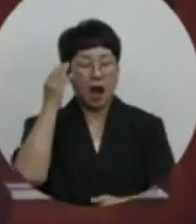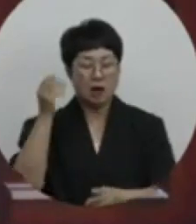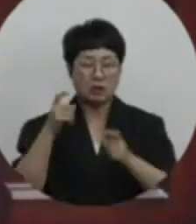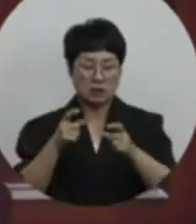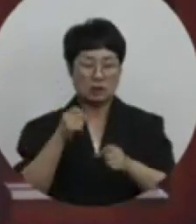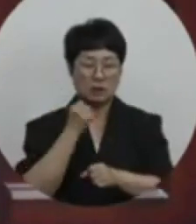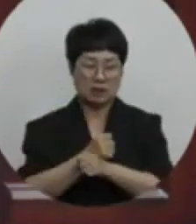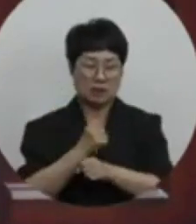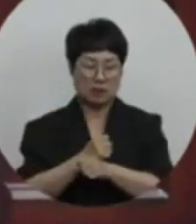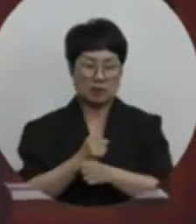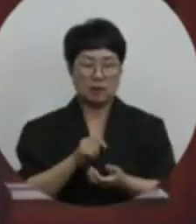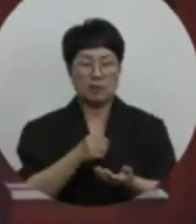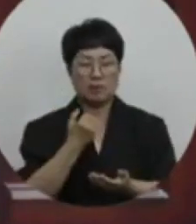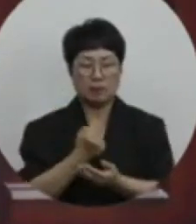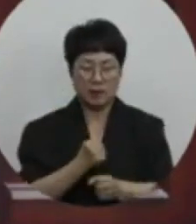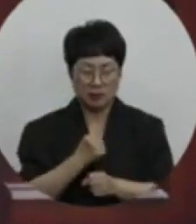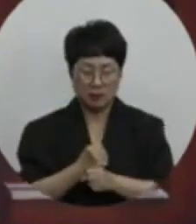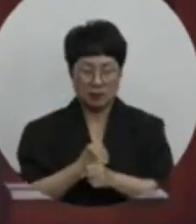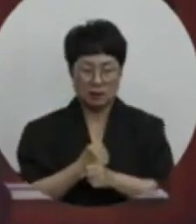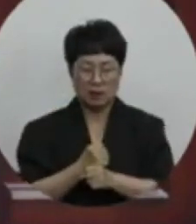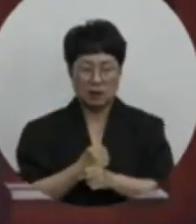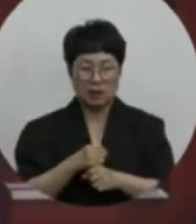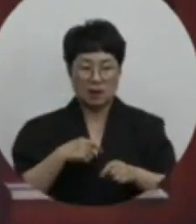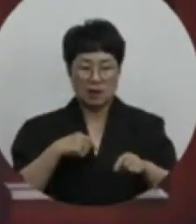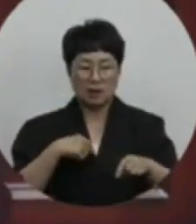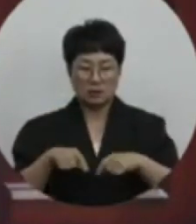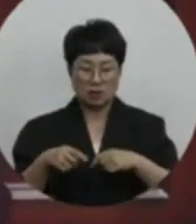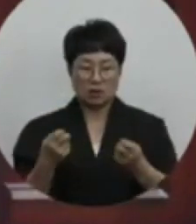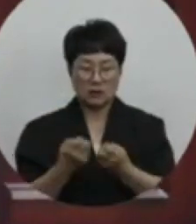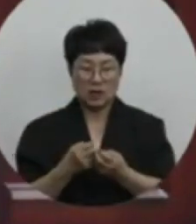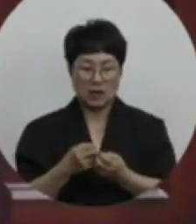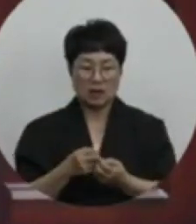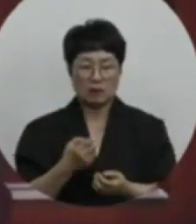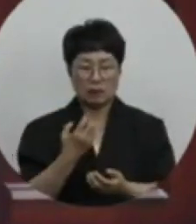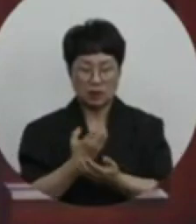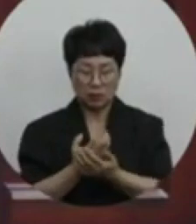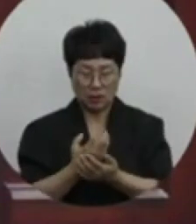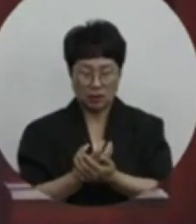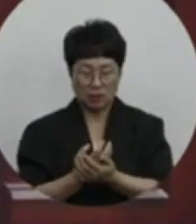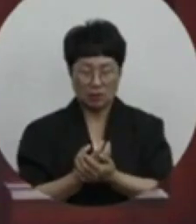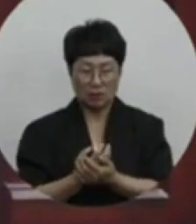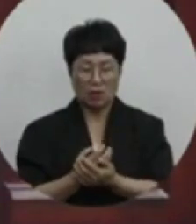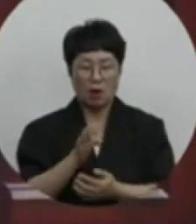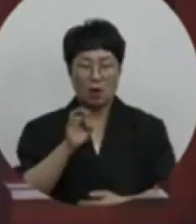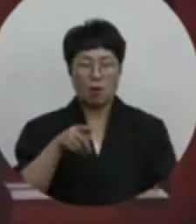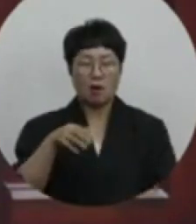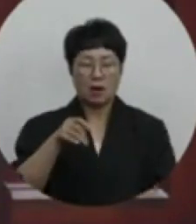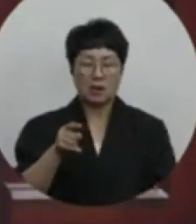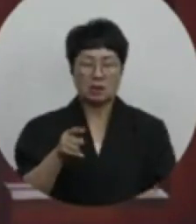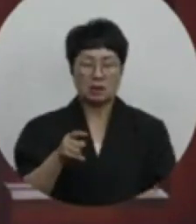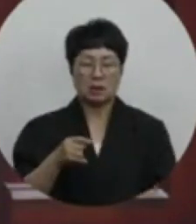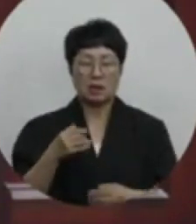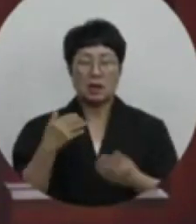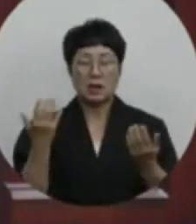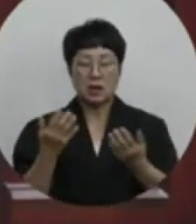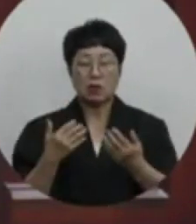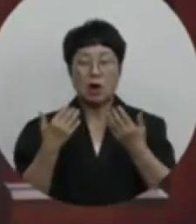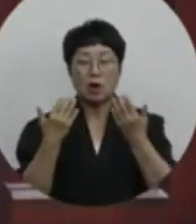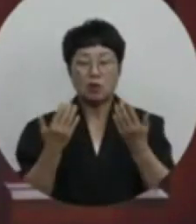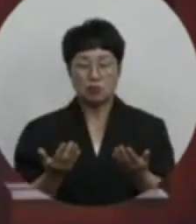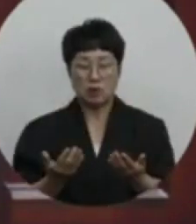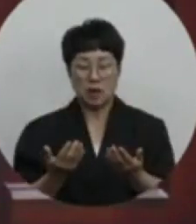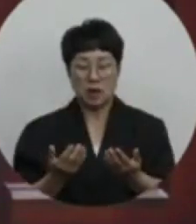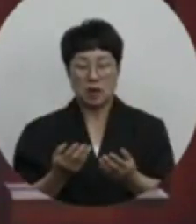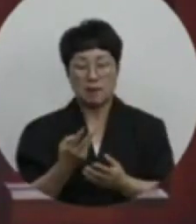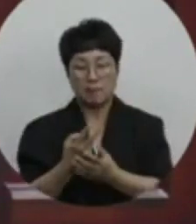한국지역정보개발원에서 발행한 정책 리포트에서는 워케이션의 유형을 워케이션을 패키지화하여 참가자에게 혜택을